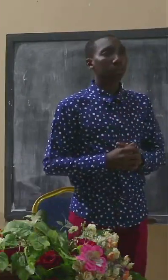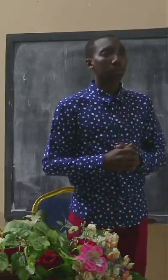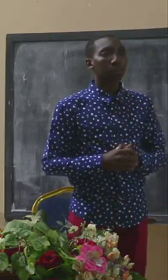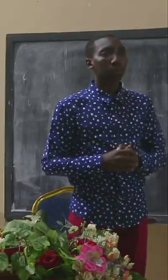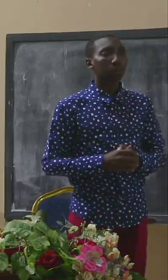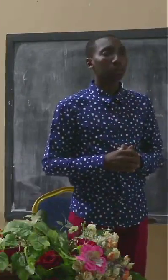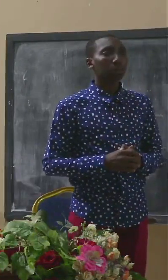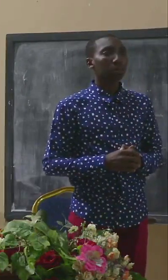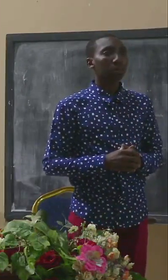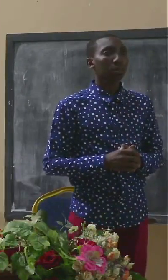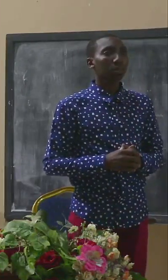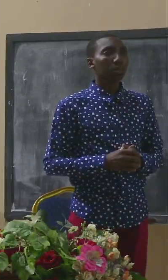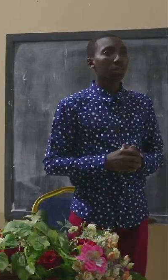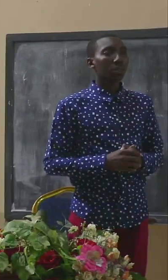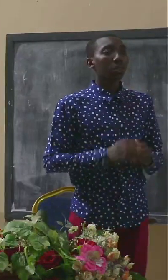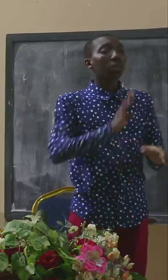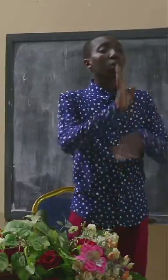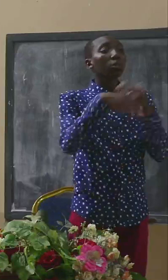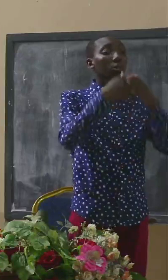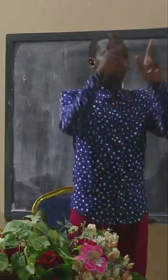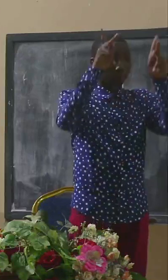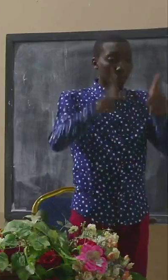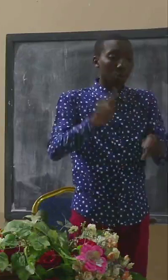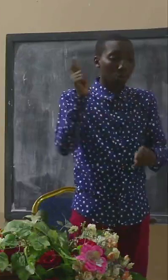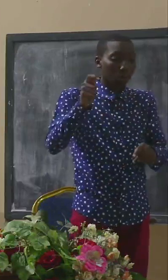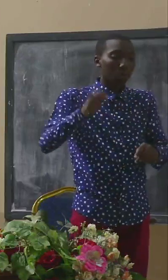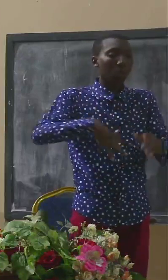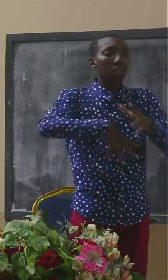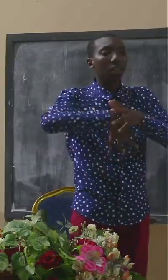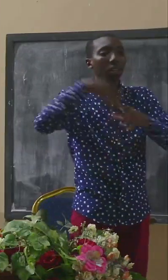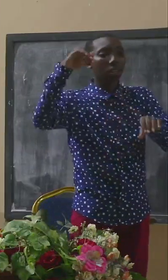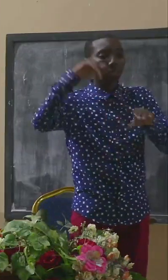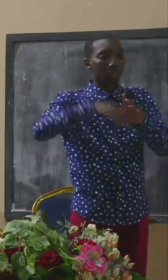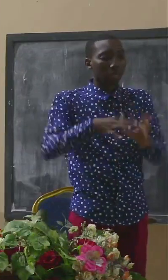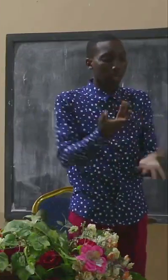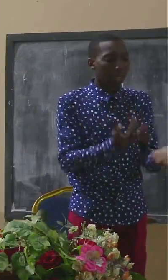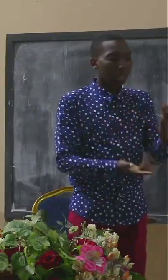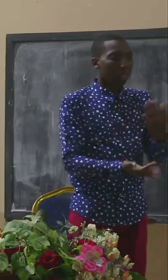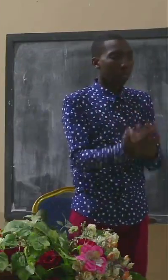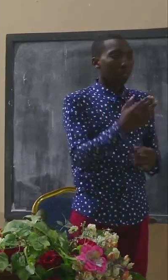kweli. Wataenda jehanamu. Ils iront dans la gêne.